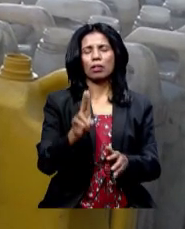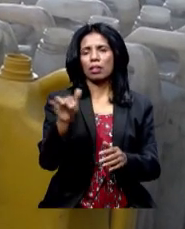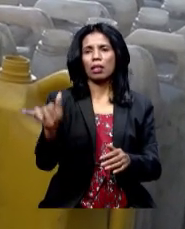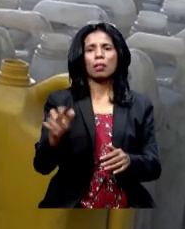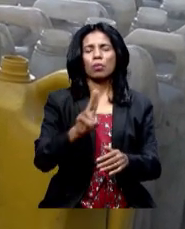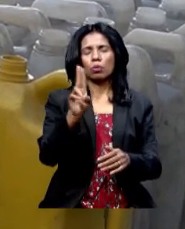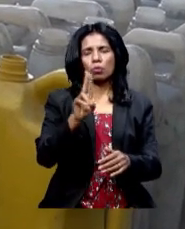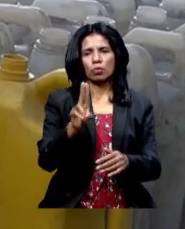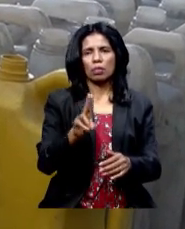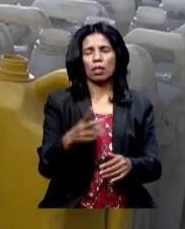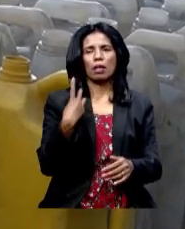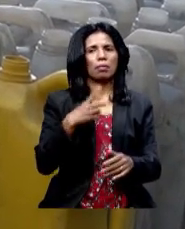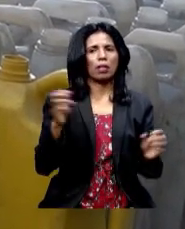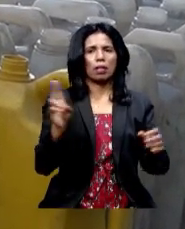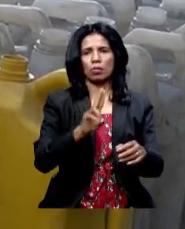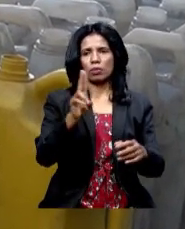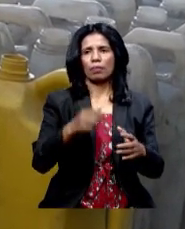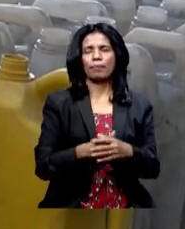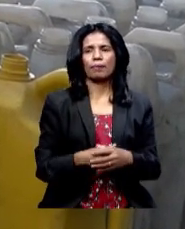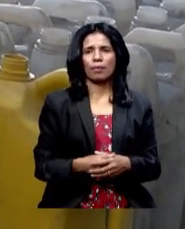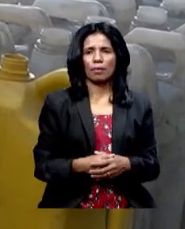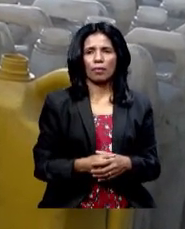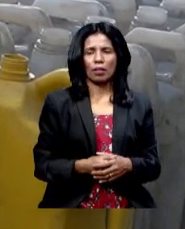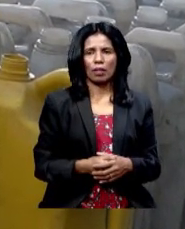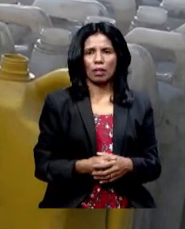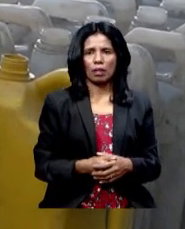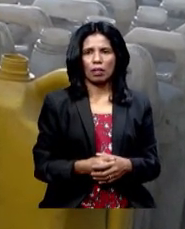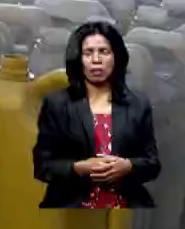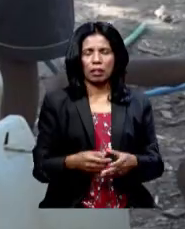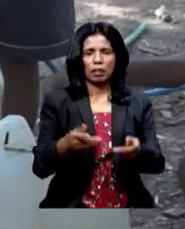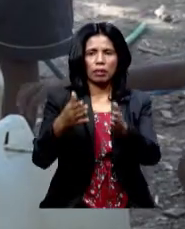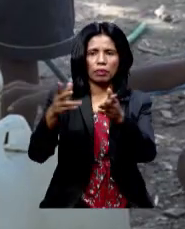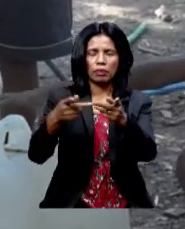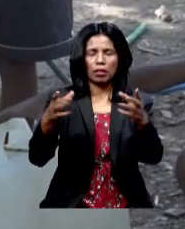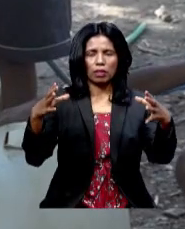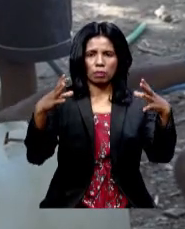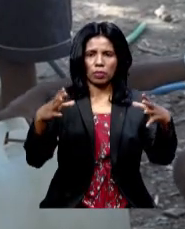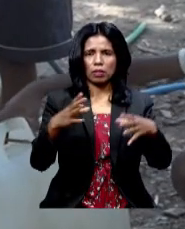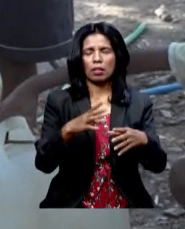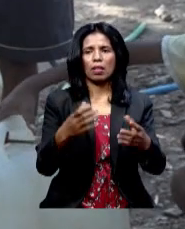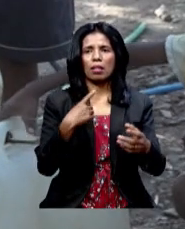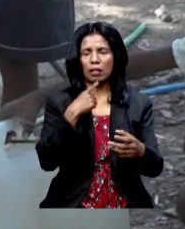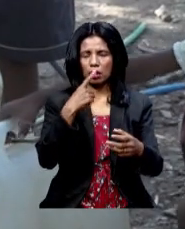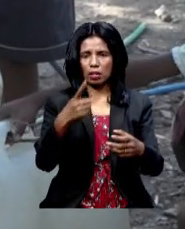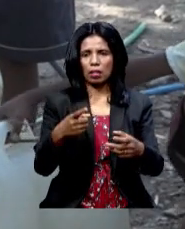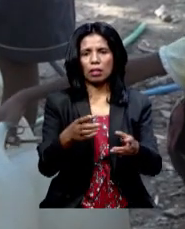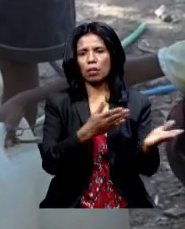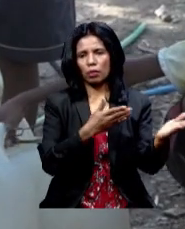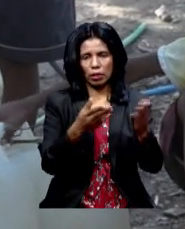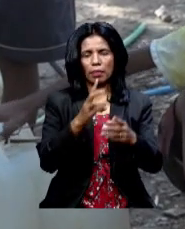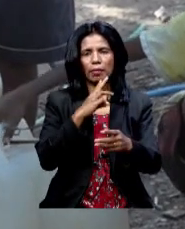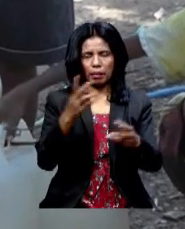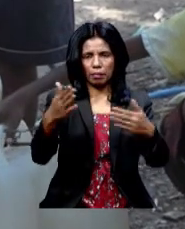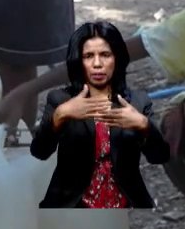leten lau sampe a ne be tangke leten ne ida surin tangke bot ne hakar kada kolen ne kar mai ne tau ne